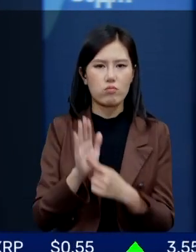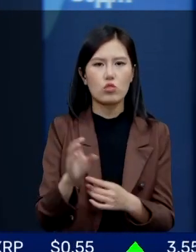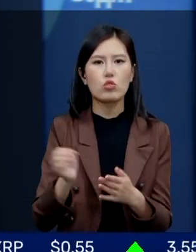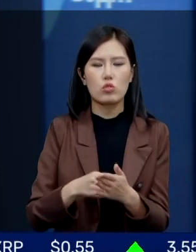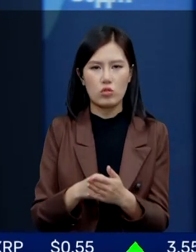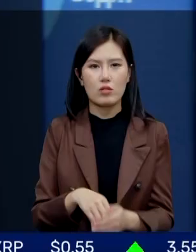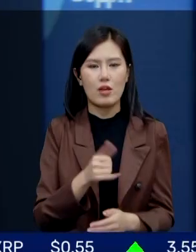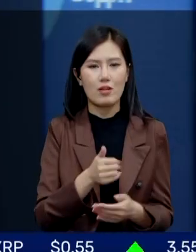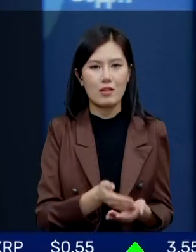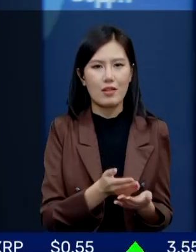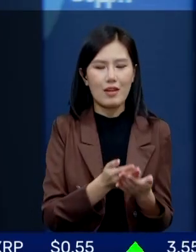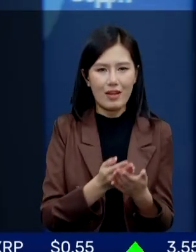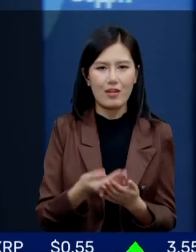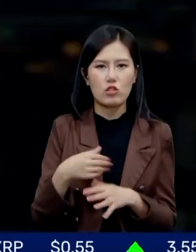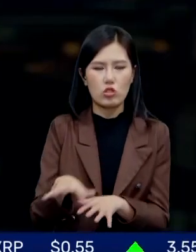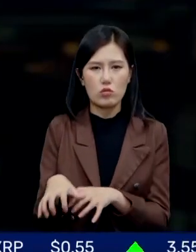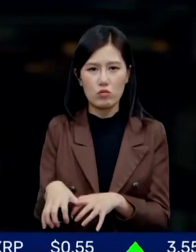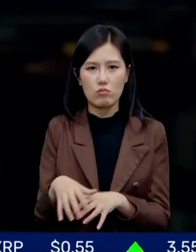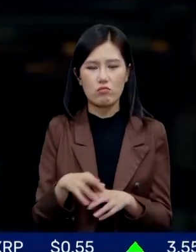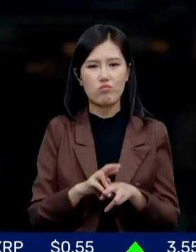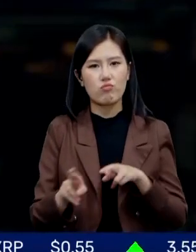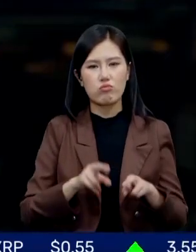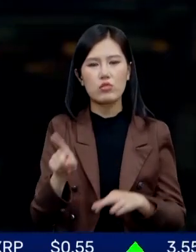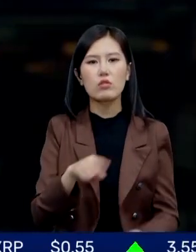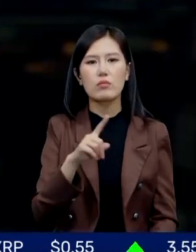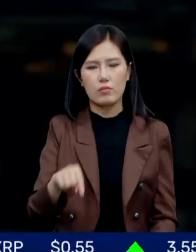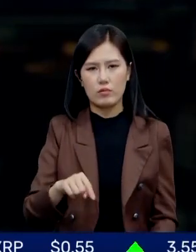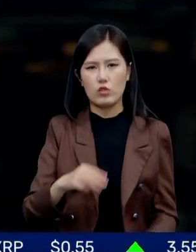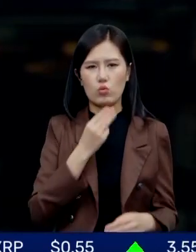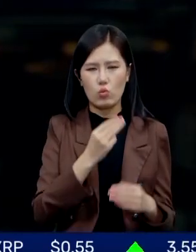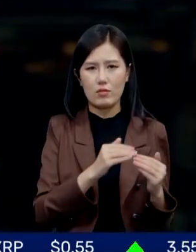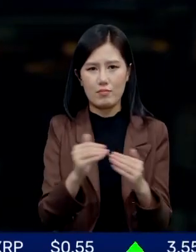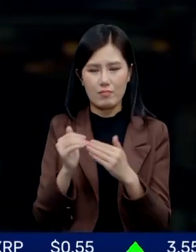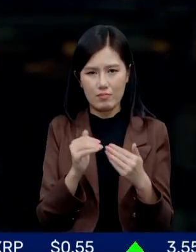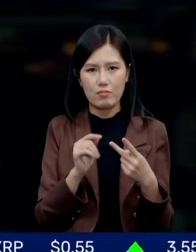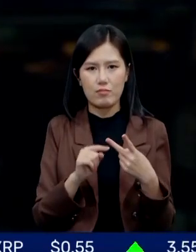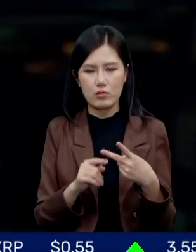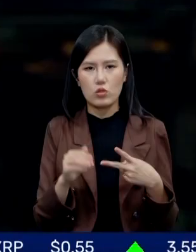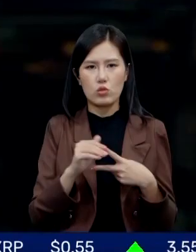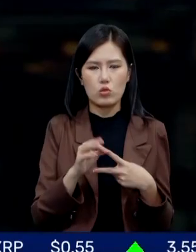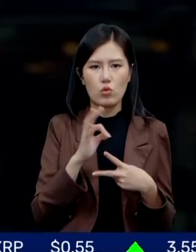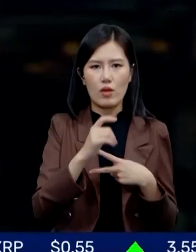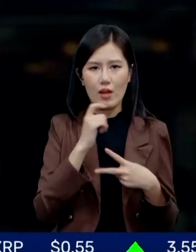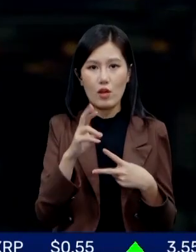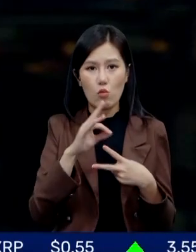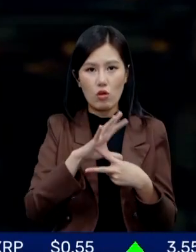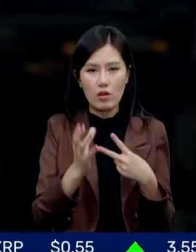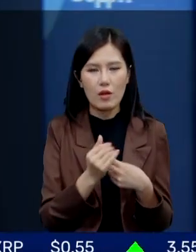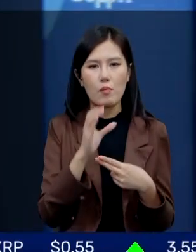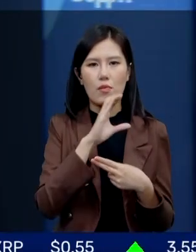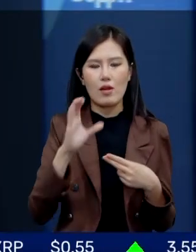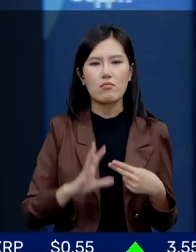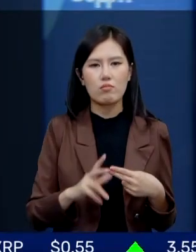өөр өөр үйлчлэлтэй нэг хүнд өөр өөр үйлчлэлтэй байж болохгүй. За ерөнхийдөө энэ хоёр үндсэн зарчим аягүй сайн байхад яг байгууллага дотор талтай болж байна гэж үзэж